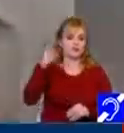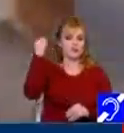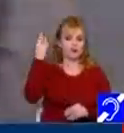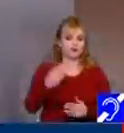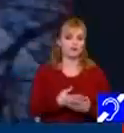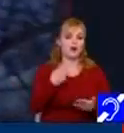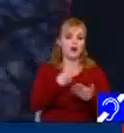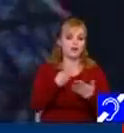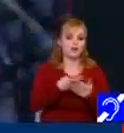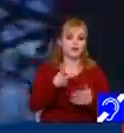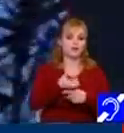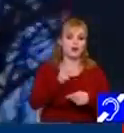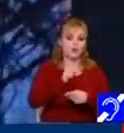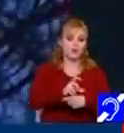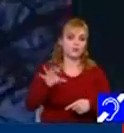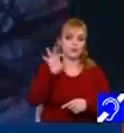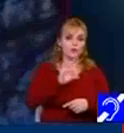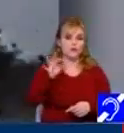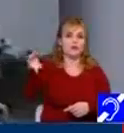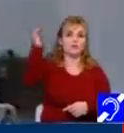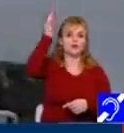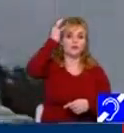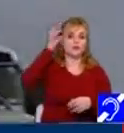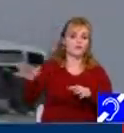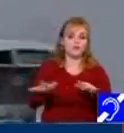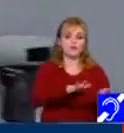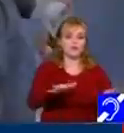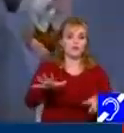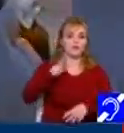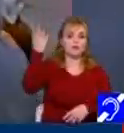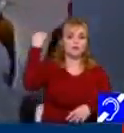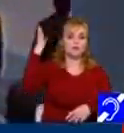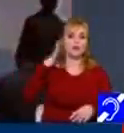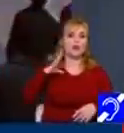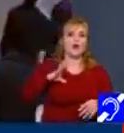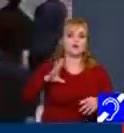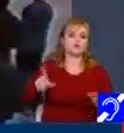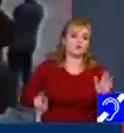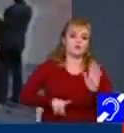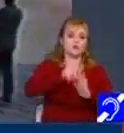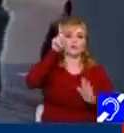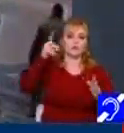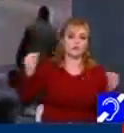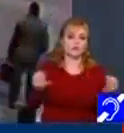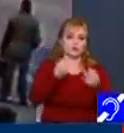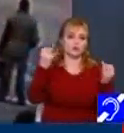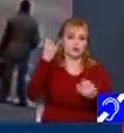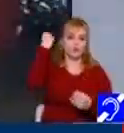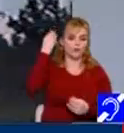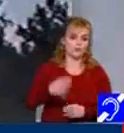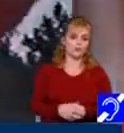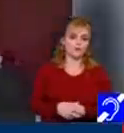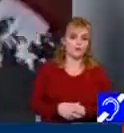a inițiat mai multe campanii care au reamintit evenimentele ce au marcat destinul Basarabiei. Seria de reportaje